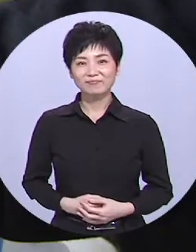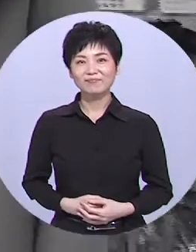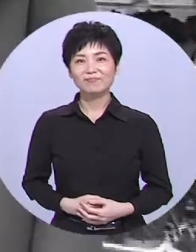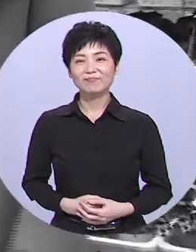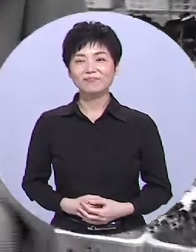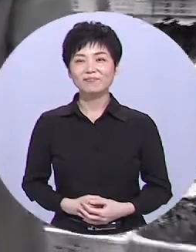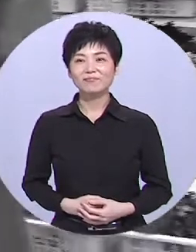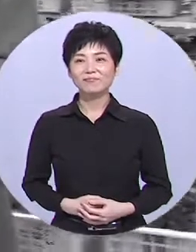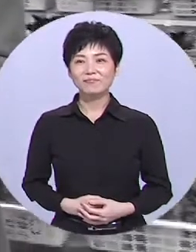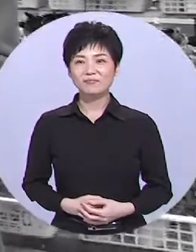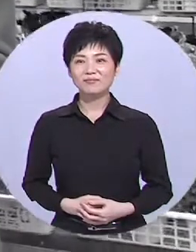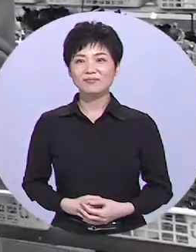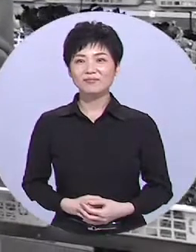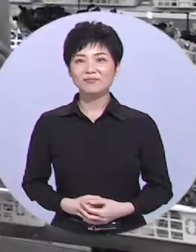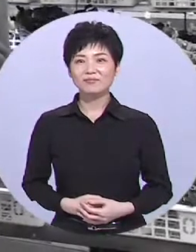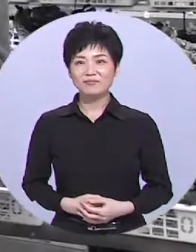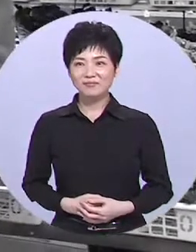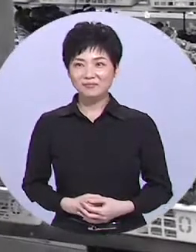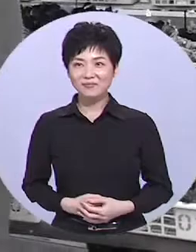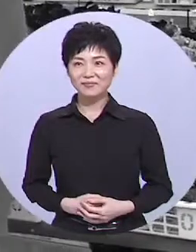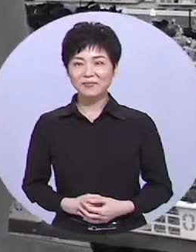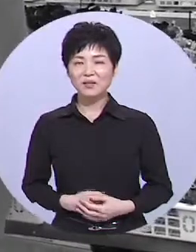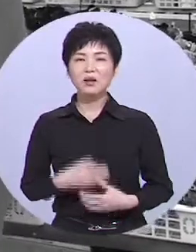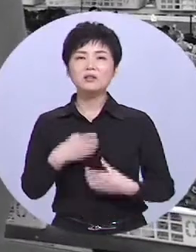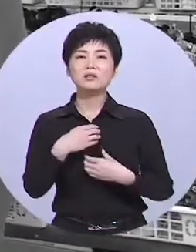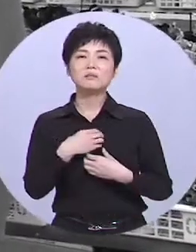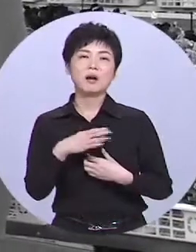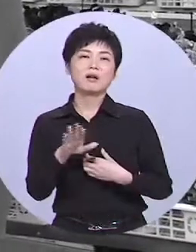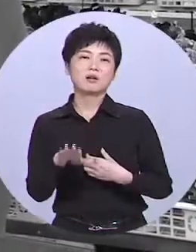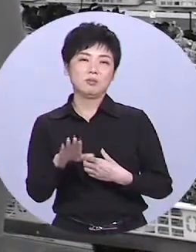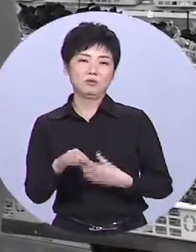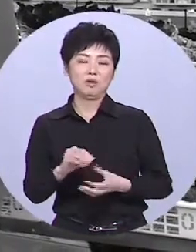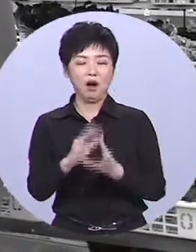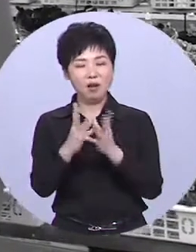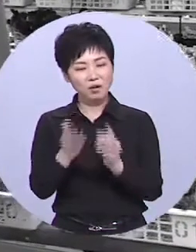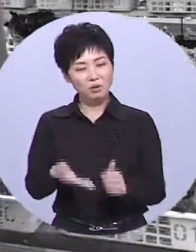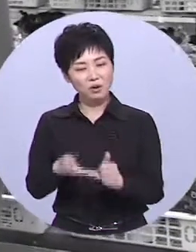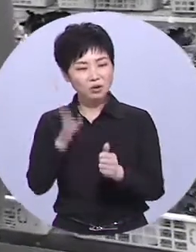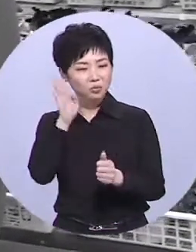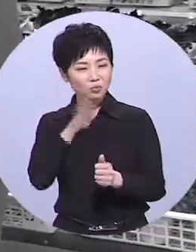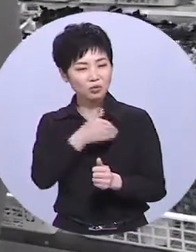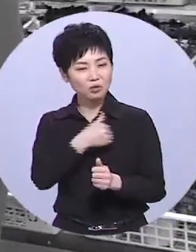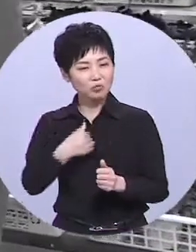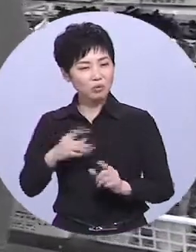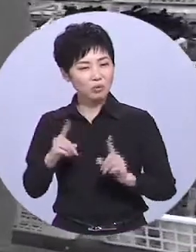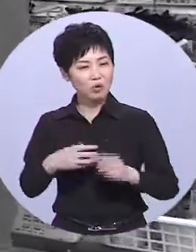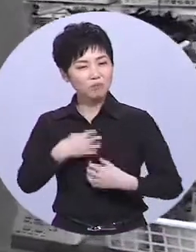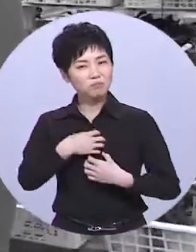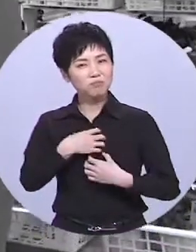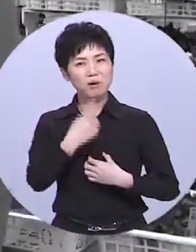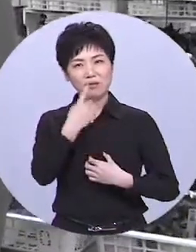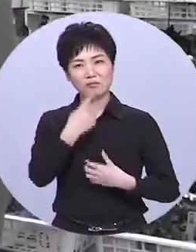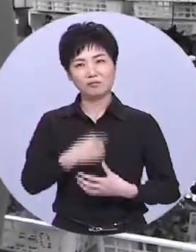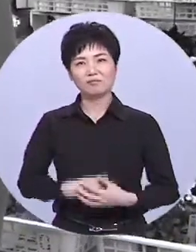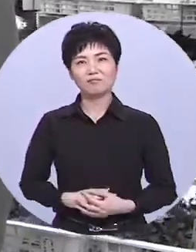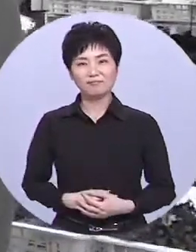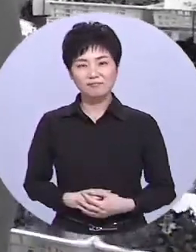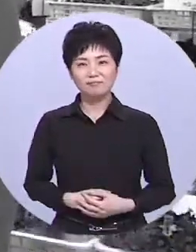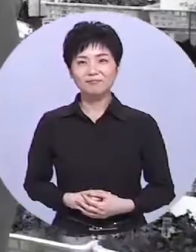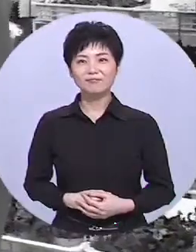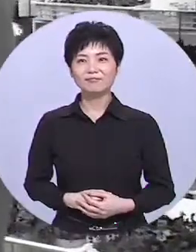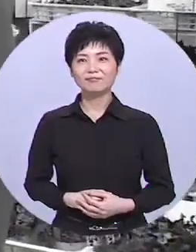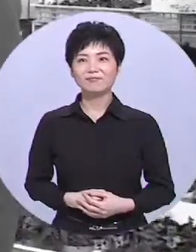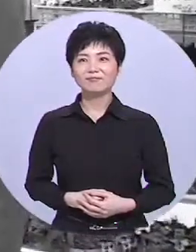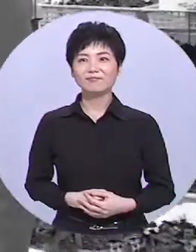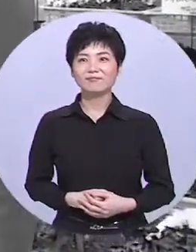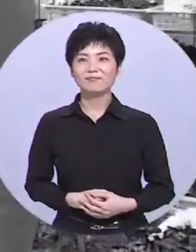ね、 はい、でもまだ心配です。あの二人に育てられるでしょうか？ 大丈夫です、育てられますね。佐々木さん 失